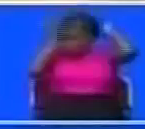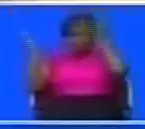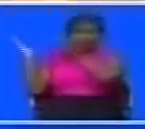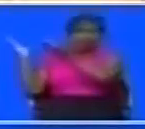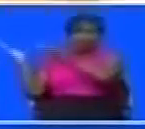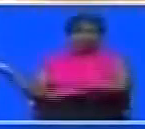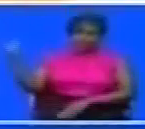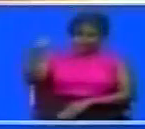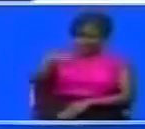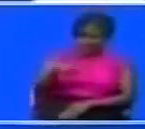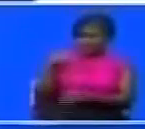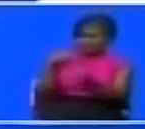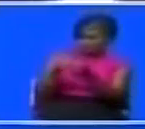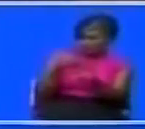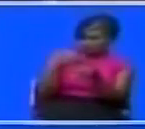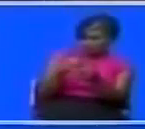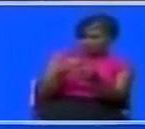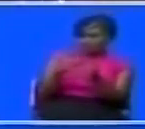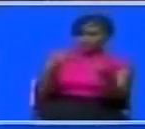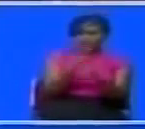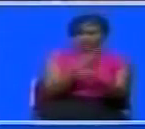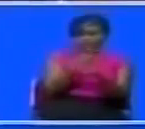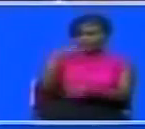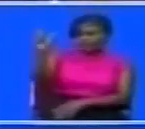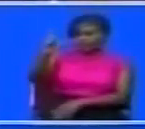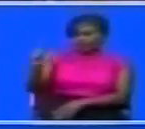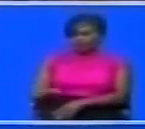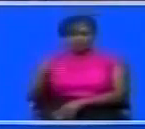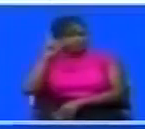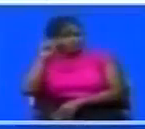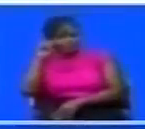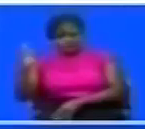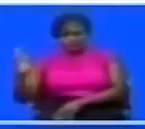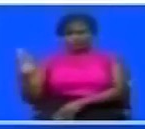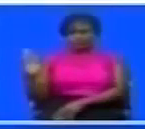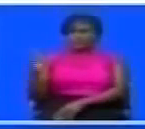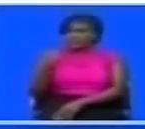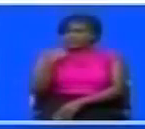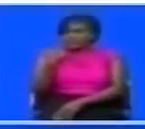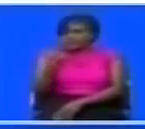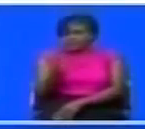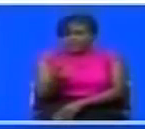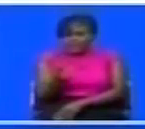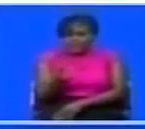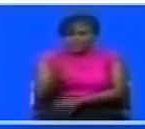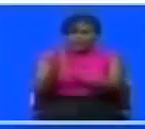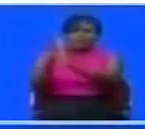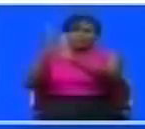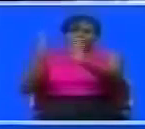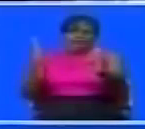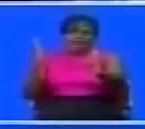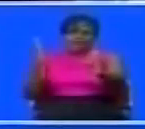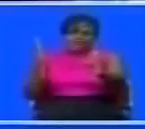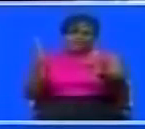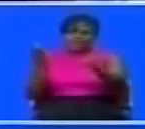kanisa Katoliki ukikaribia, parokia za Pwani kwa ushirikiano na vyombo vya usalama Mombasa vimesema mabasi yote yatakayosafirisha zaidi ya